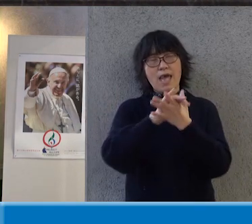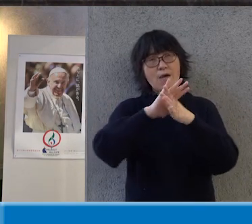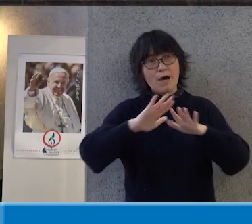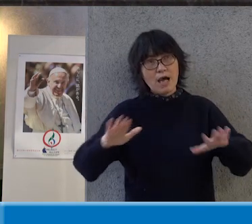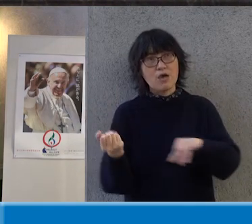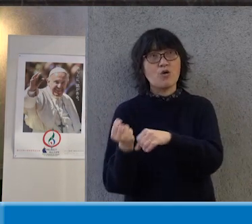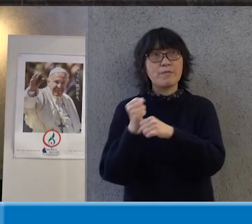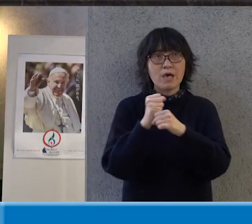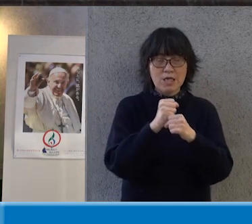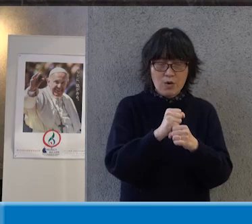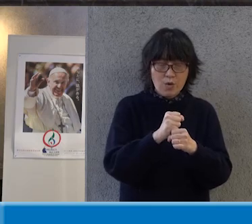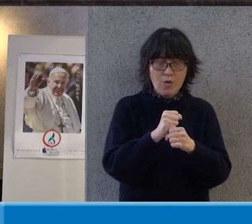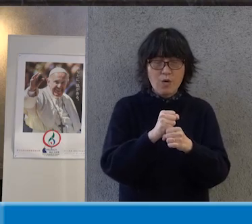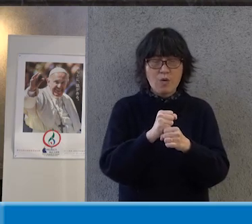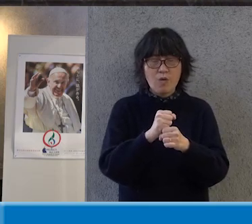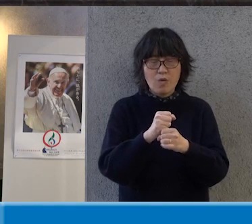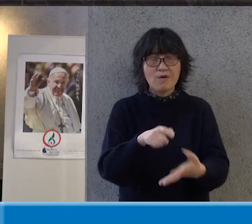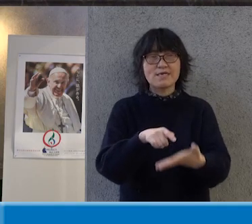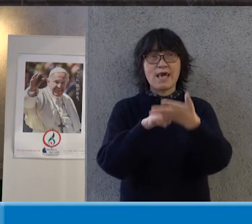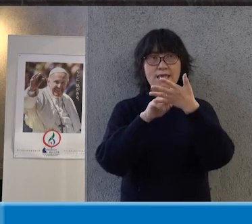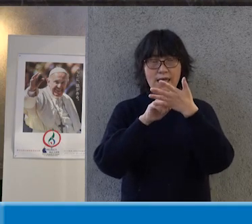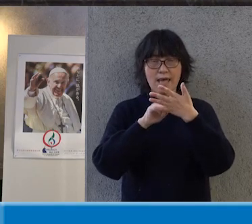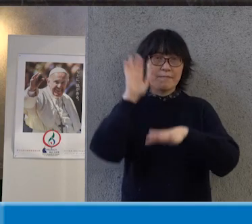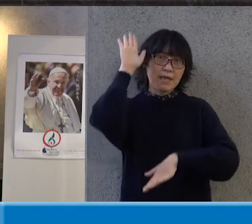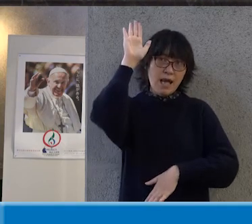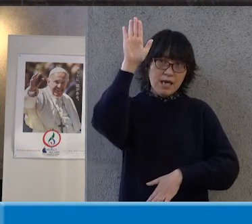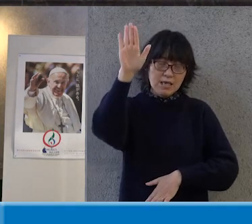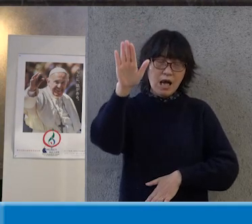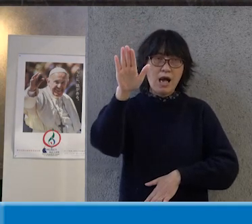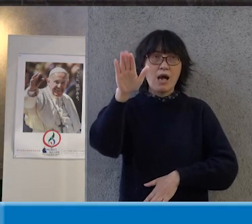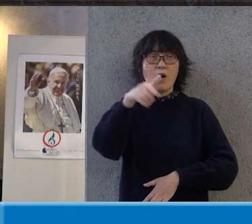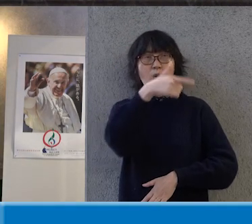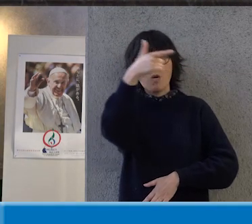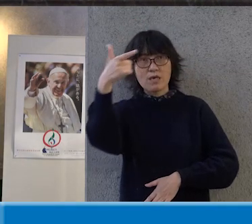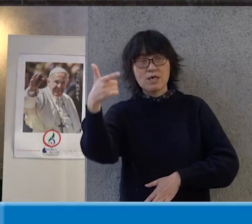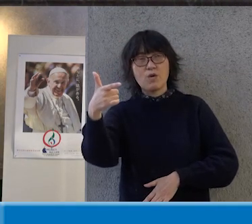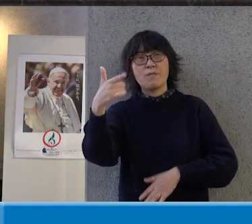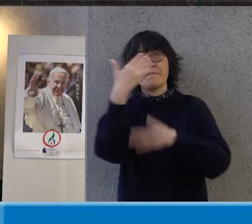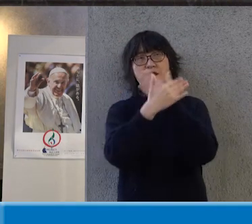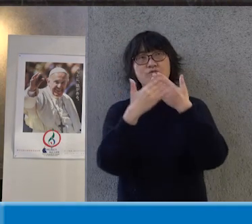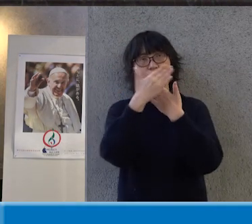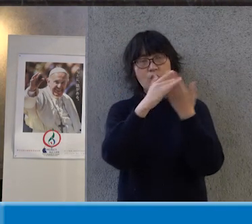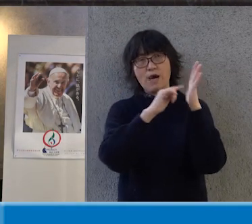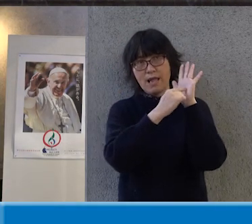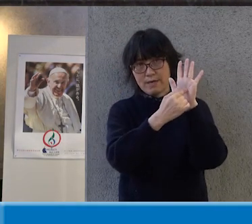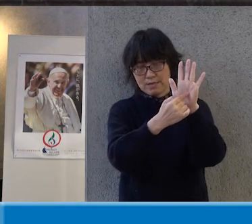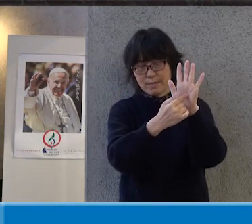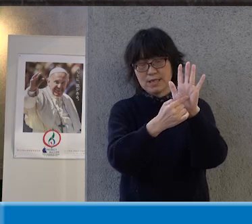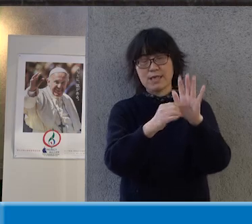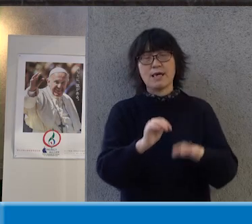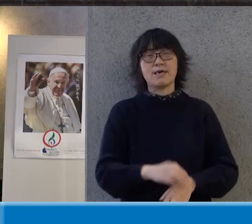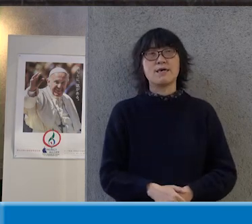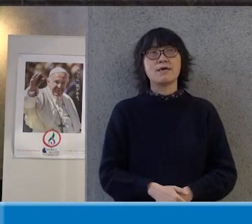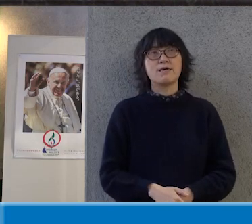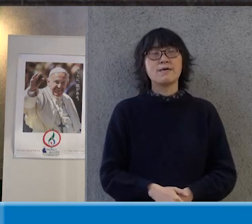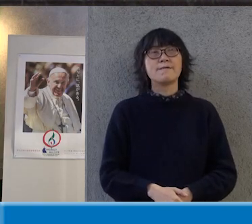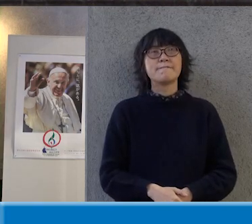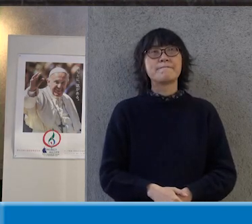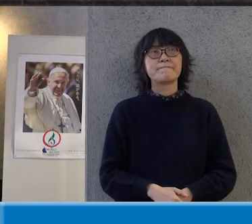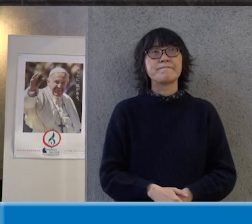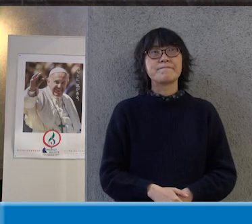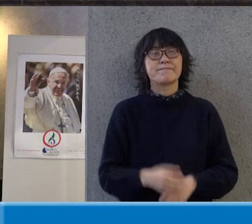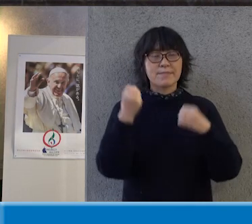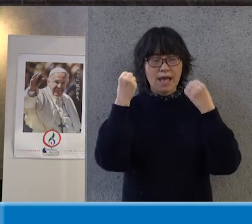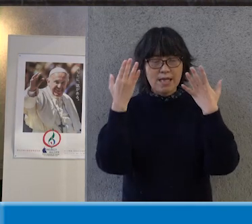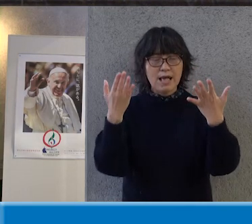蘇ったことを告げ、未来の大きな恵みを表しました。